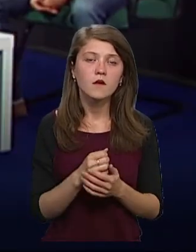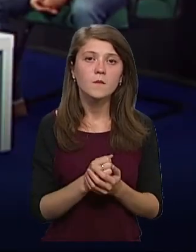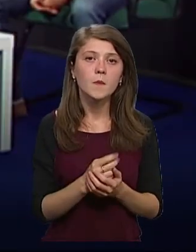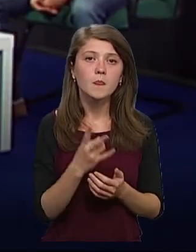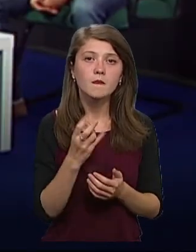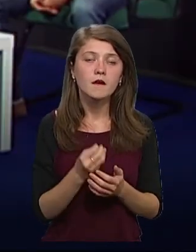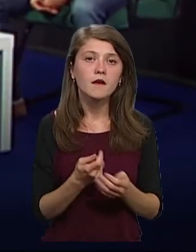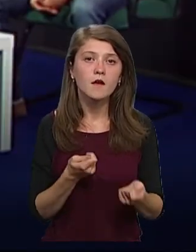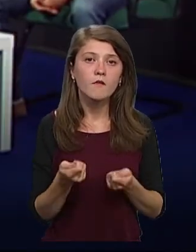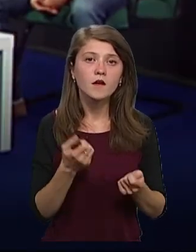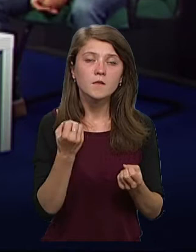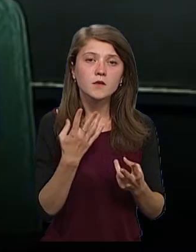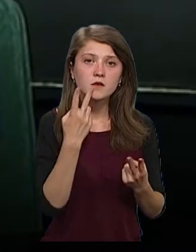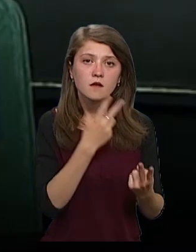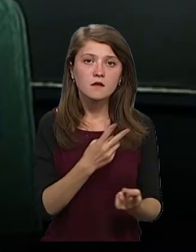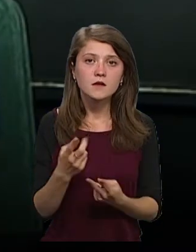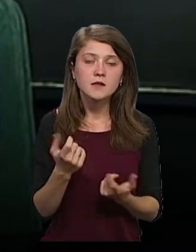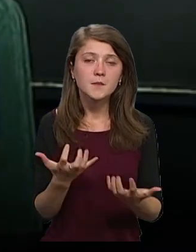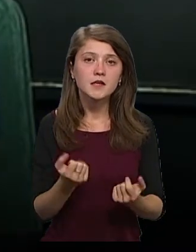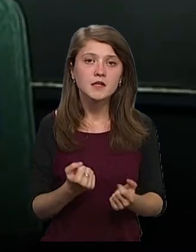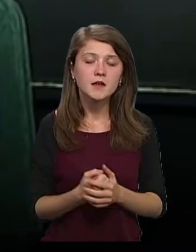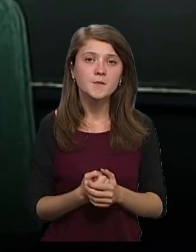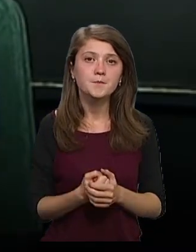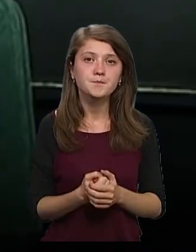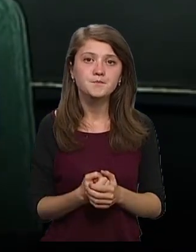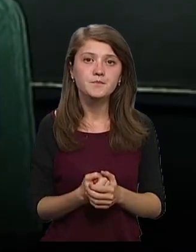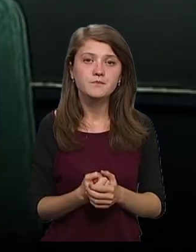так, просто так, наглядати. Дійсно, наглядати за прийняттям